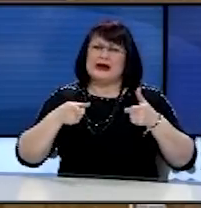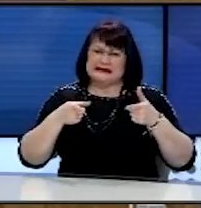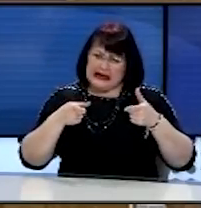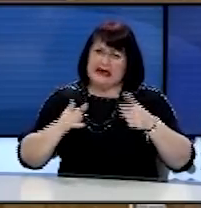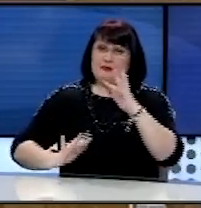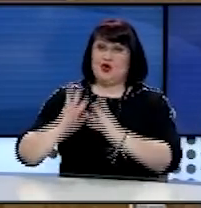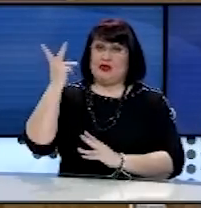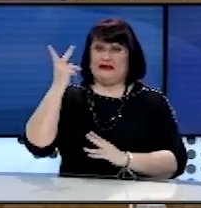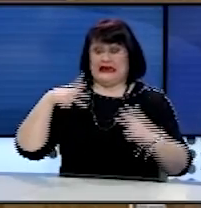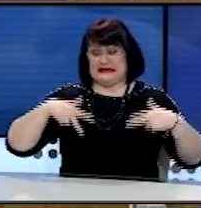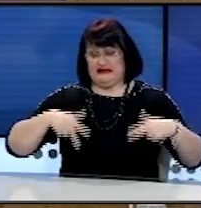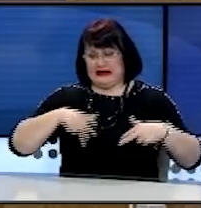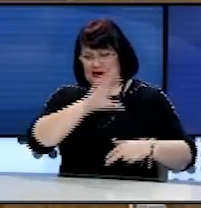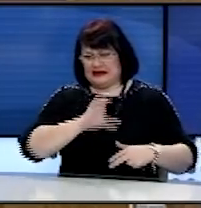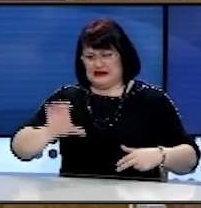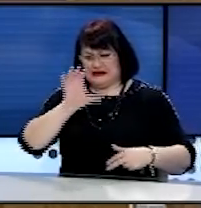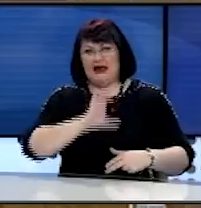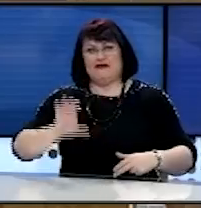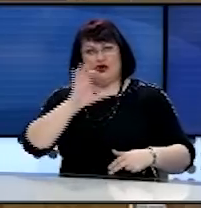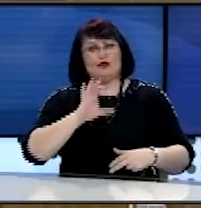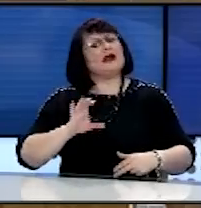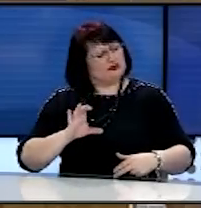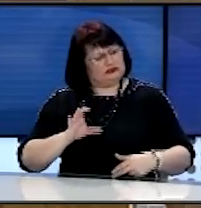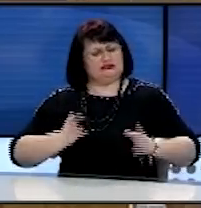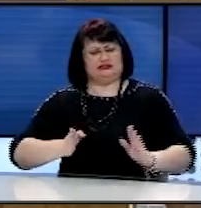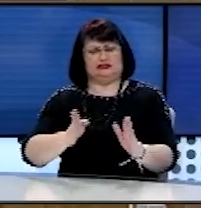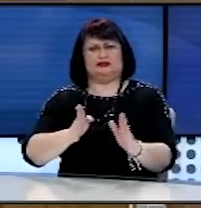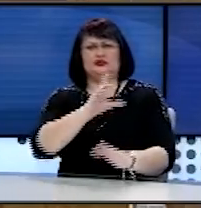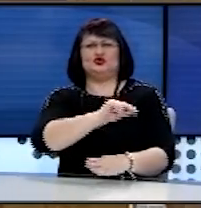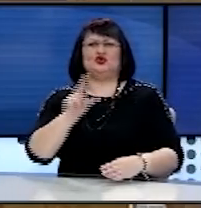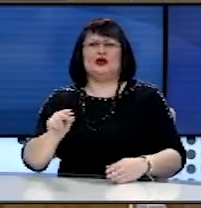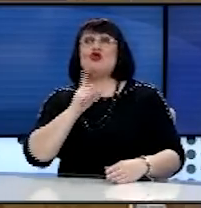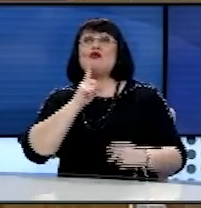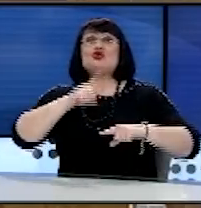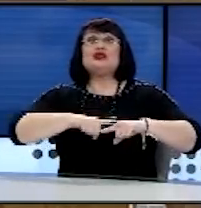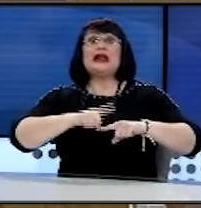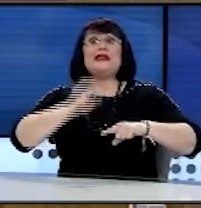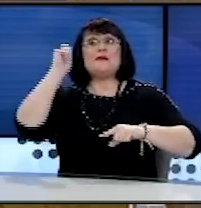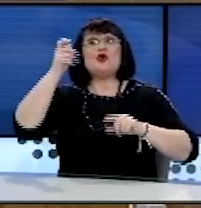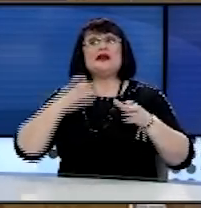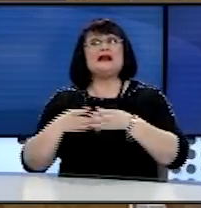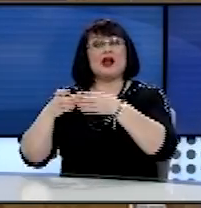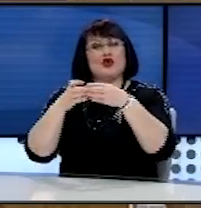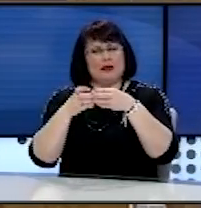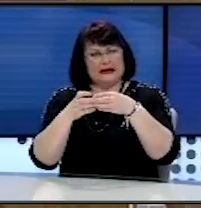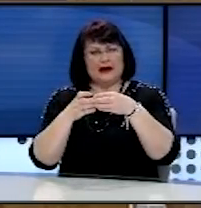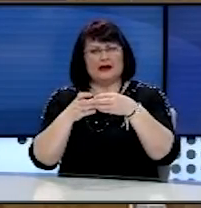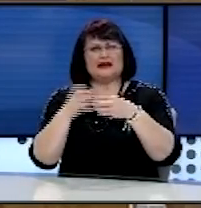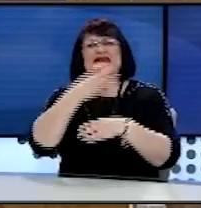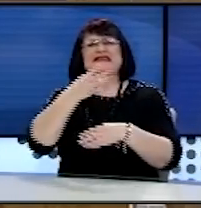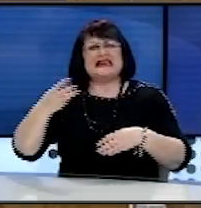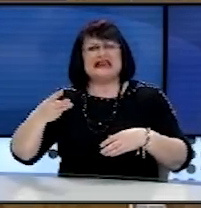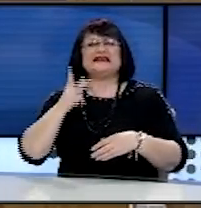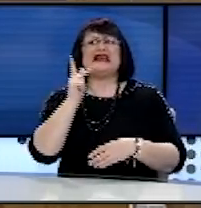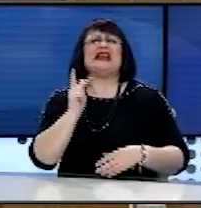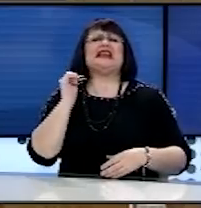στην Ευρώπη είναι που πρωτοστατούν σε αυτό. Όπως εδώ στην Ελλάδα τα κόμματα παραρτήματά τους, ο ΣΥΡΙΖΑ,